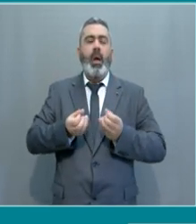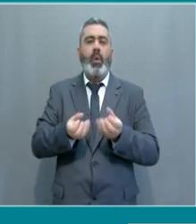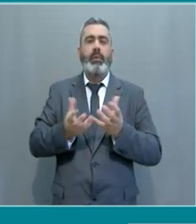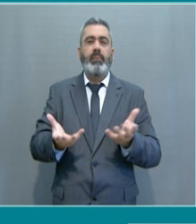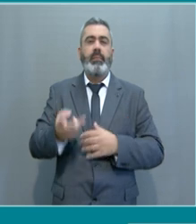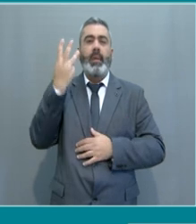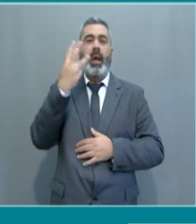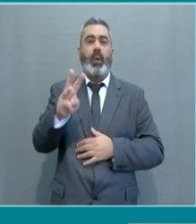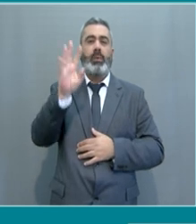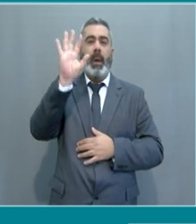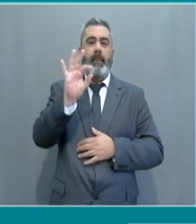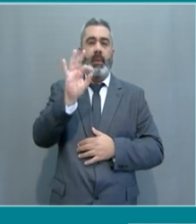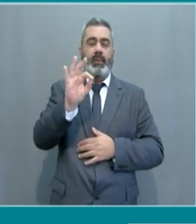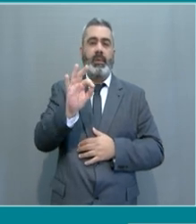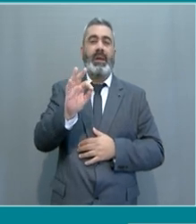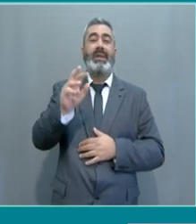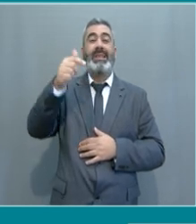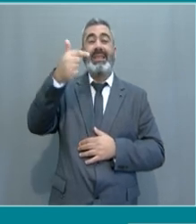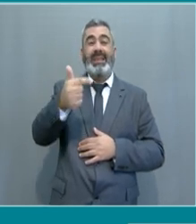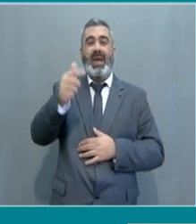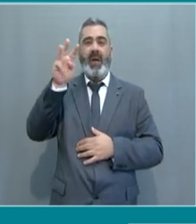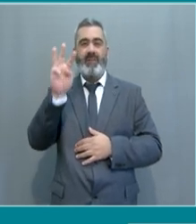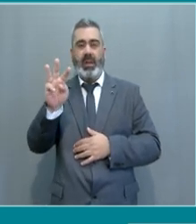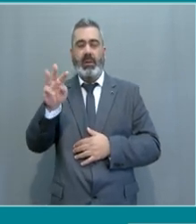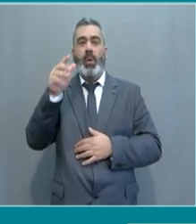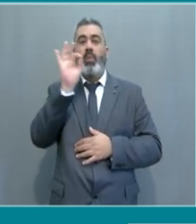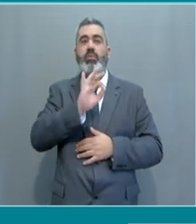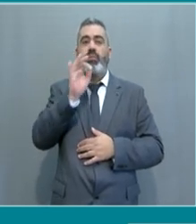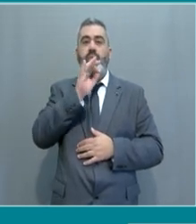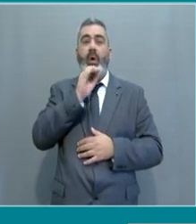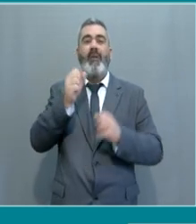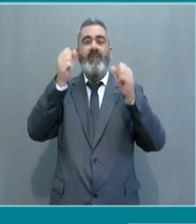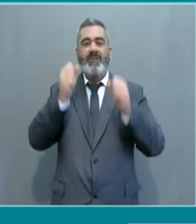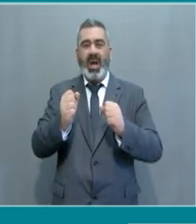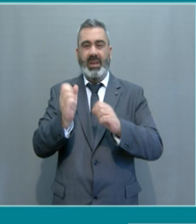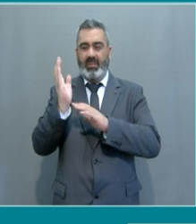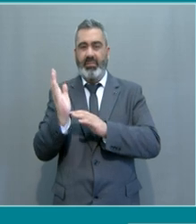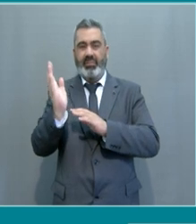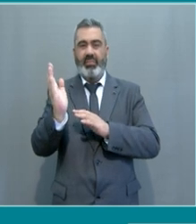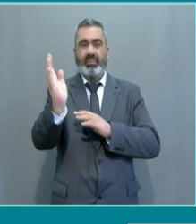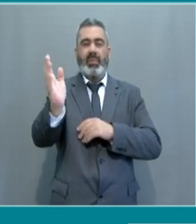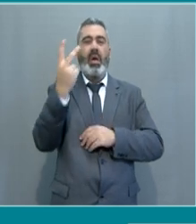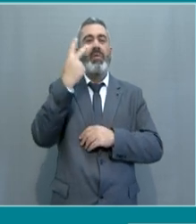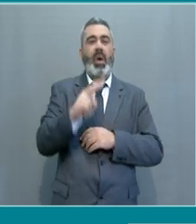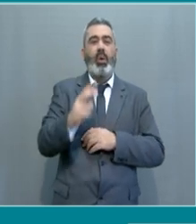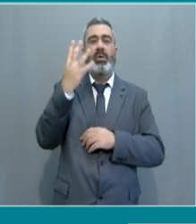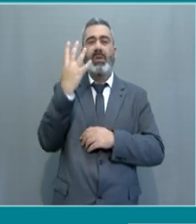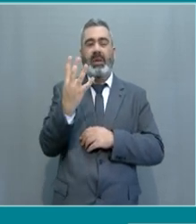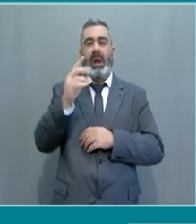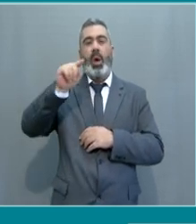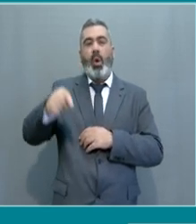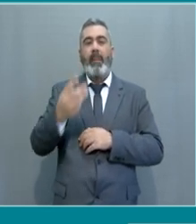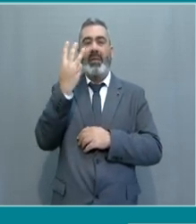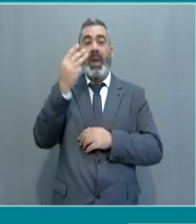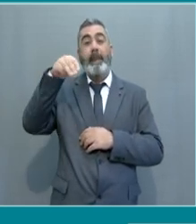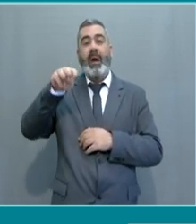Μια συνολική παραγωγή 350 γιγαβατορών στη βάση της εγκατεστημένης ισχύως των 204,3